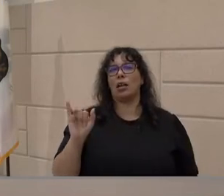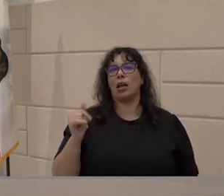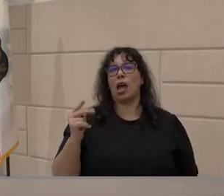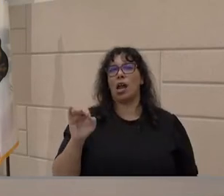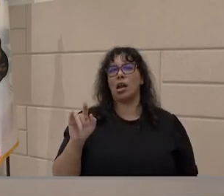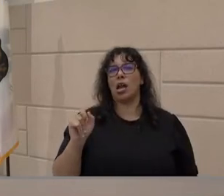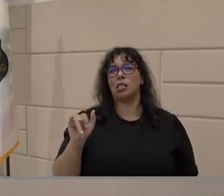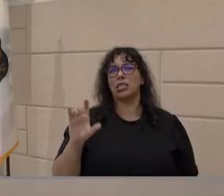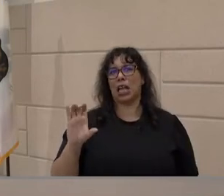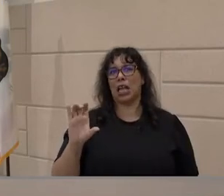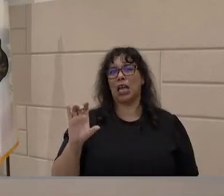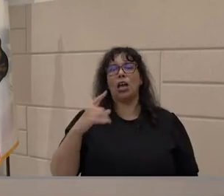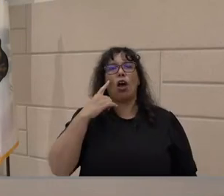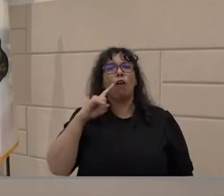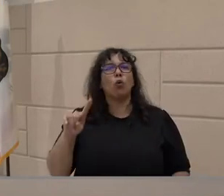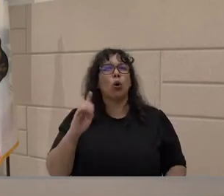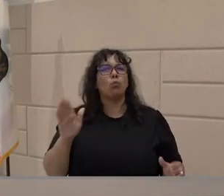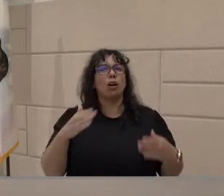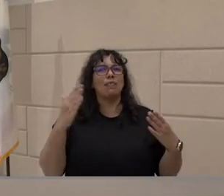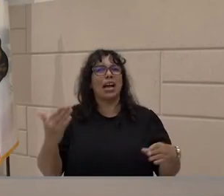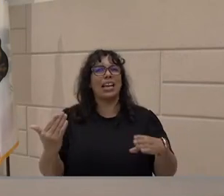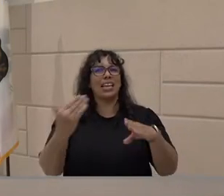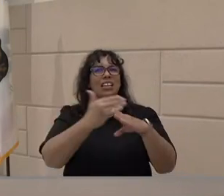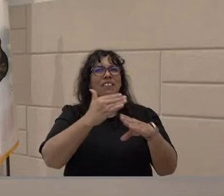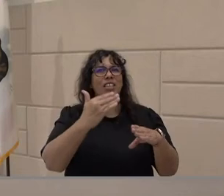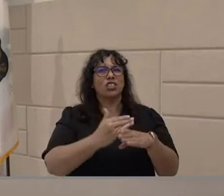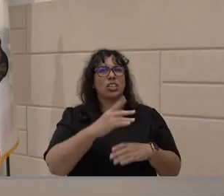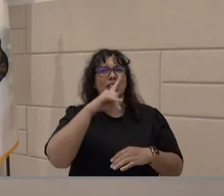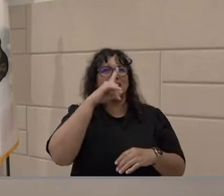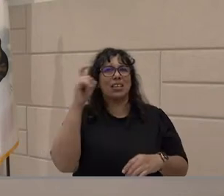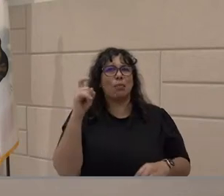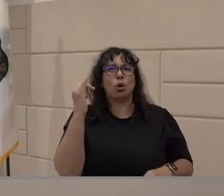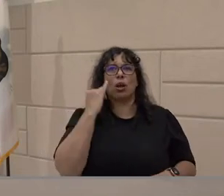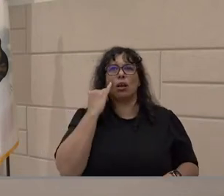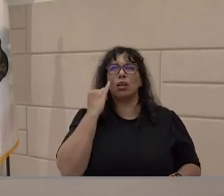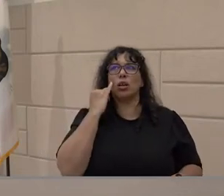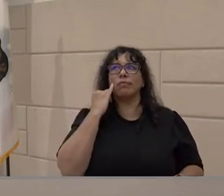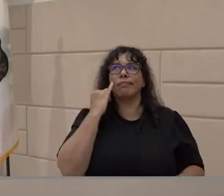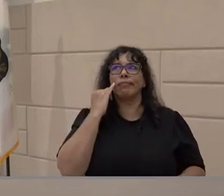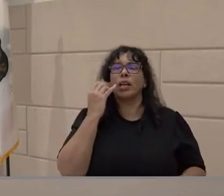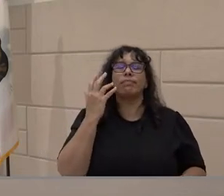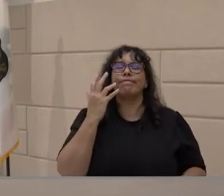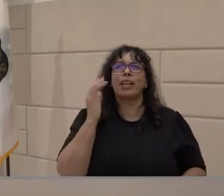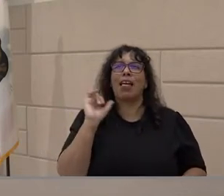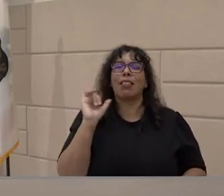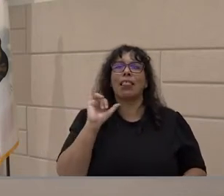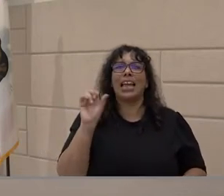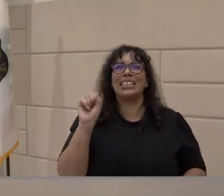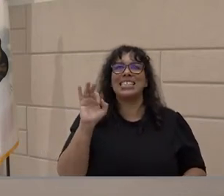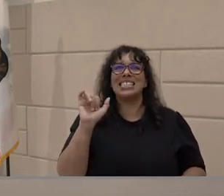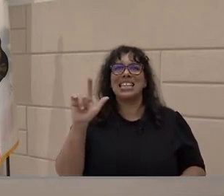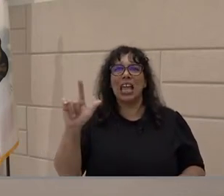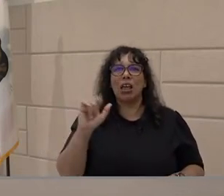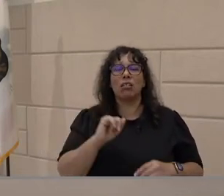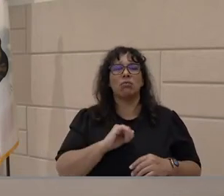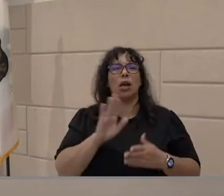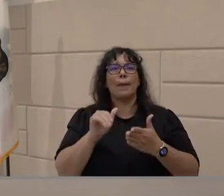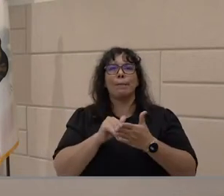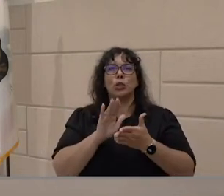พีสมัติเพียบระบอสซะดำไปเรียบจำกิจกรรมวิธีประดอลตอันตรากุ้มในปีระดับกระดาษคางบก